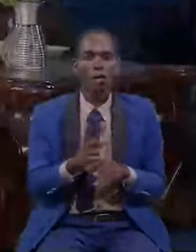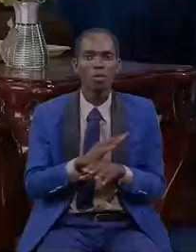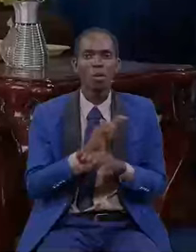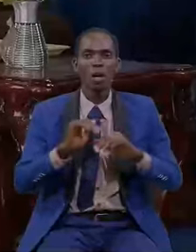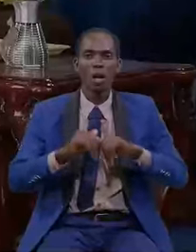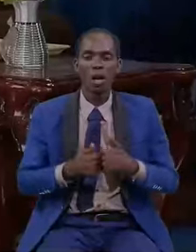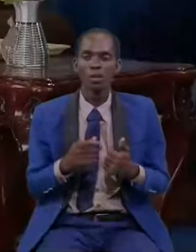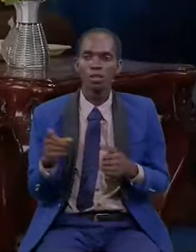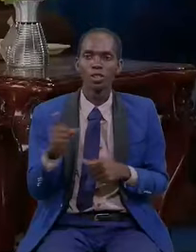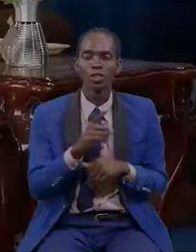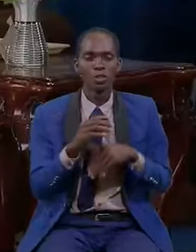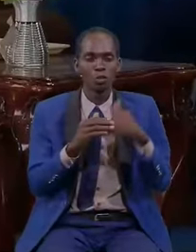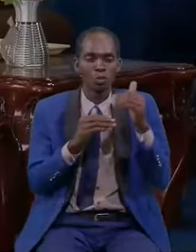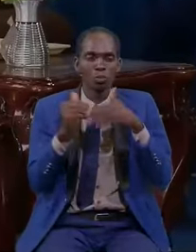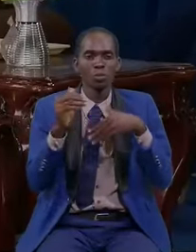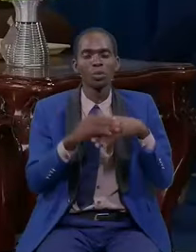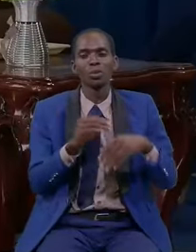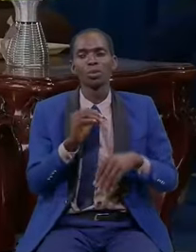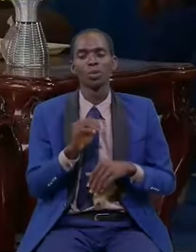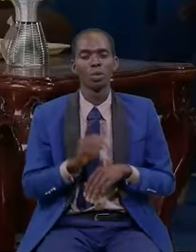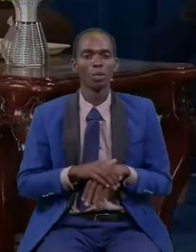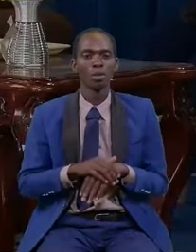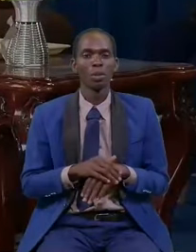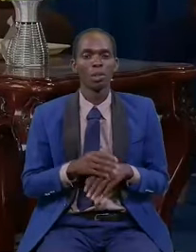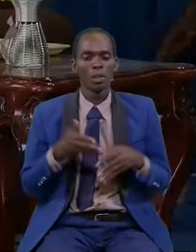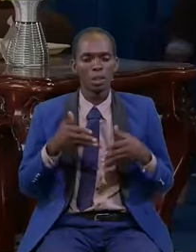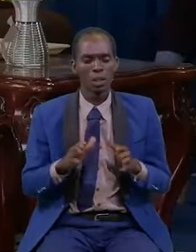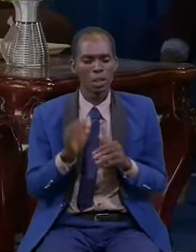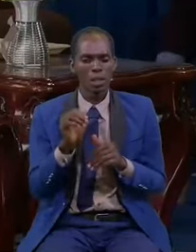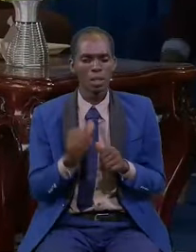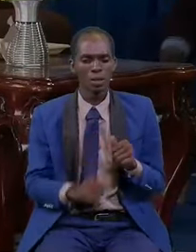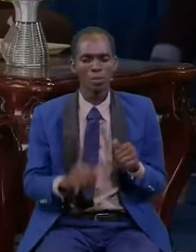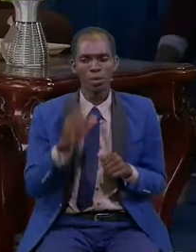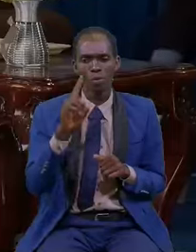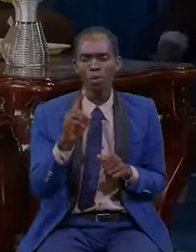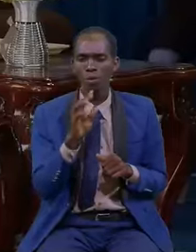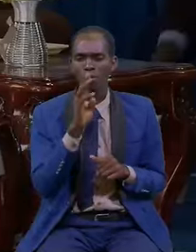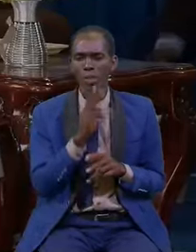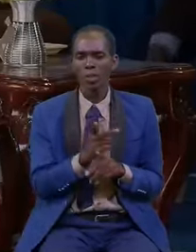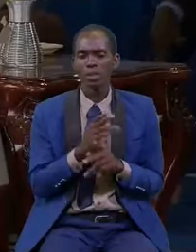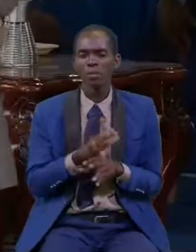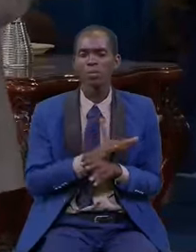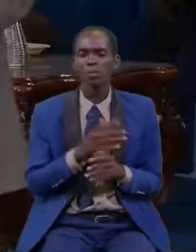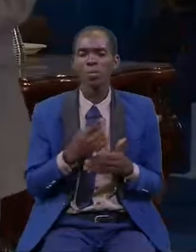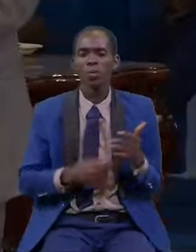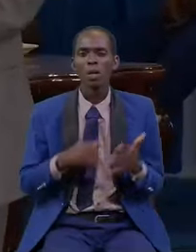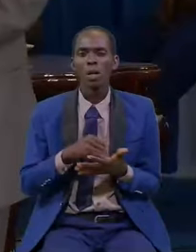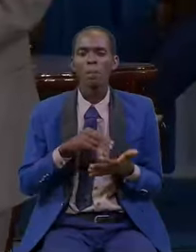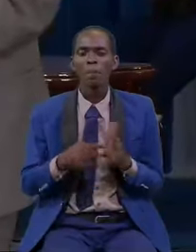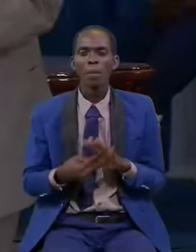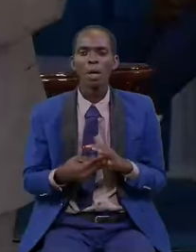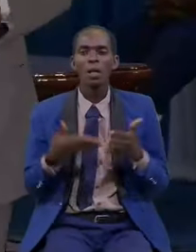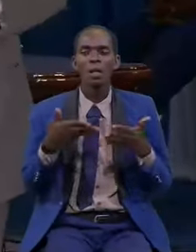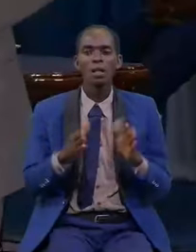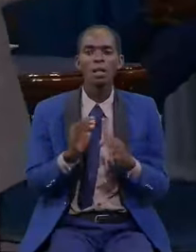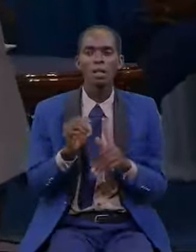il bâtit dessus. Quand il dit, mais que chacun prenne garde, alors qu'est-ce qu'il voudrait